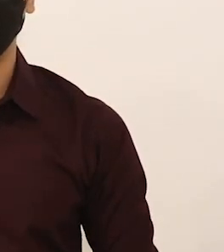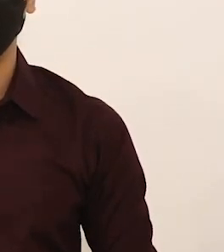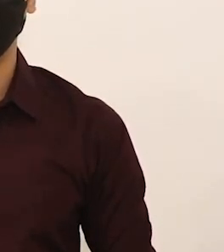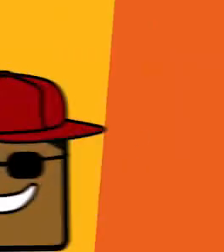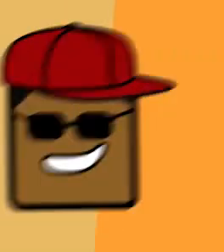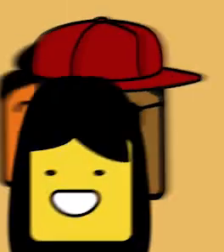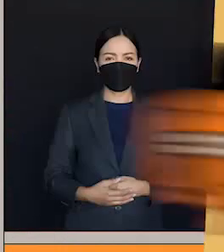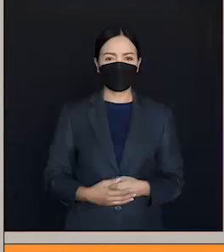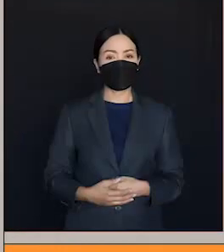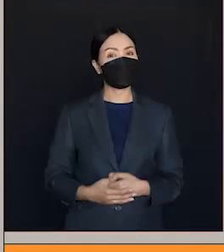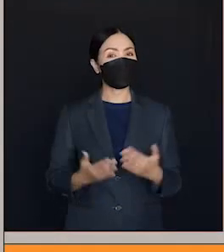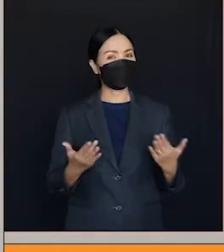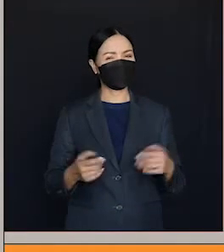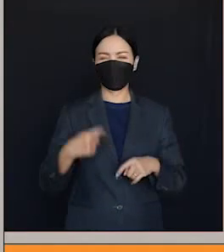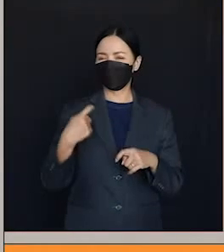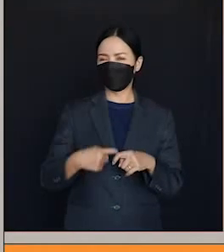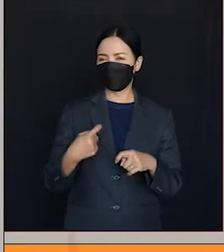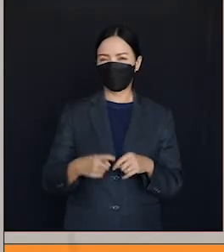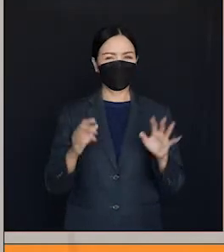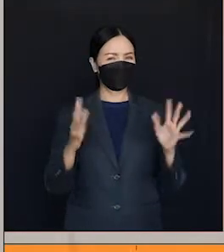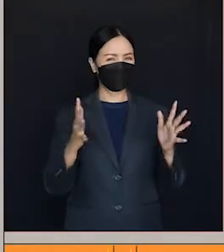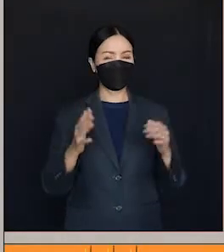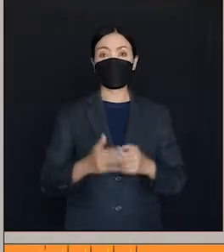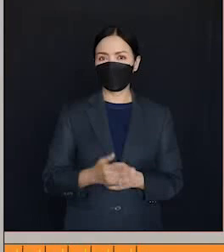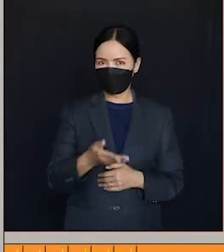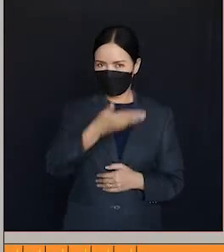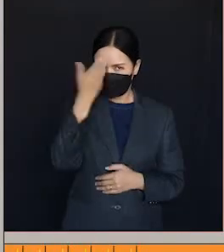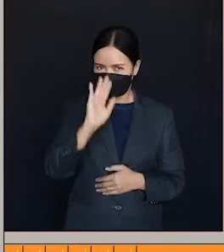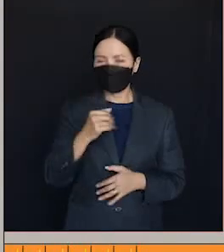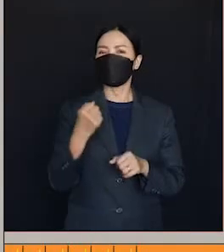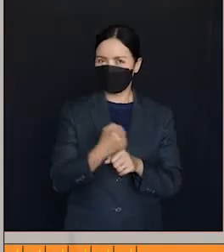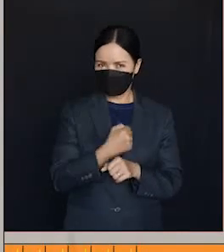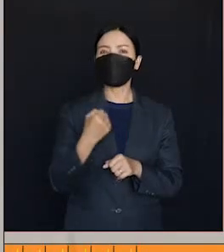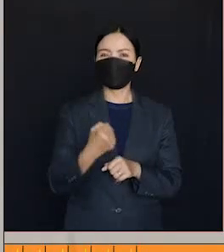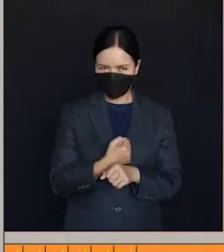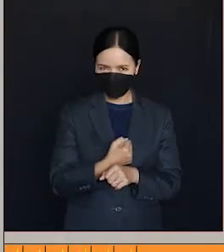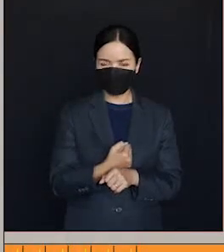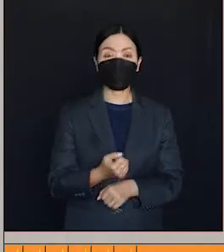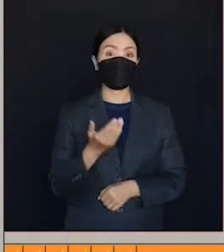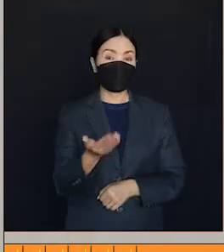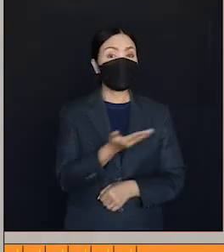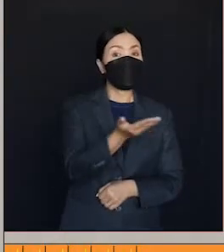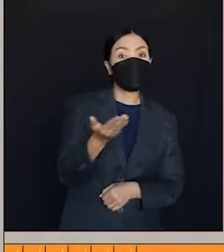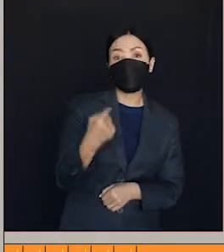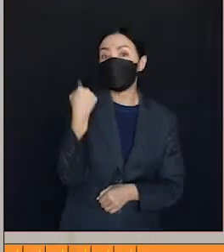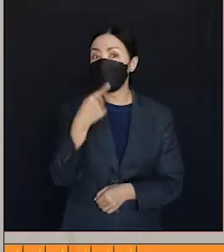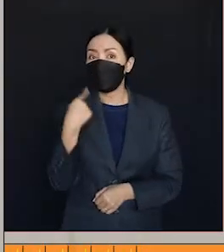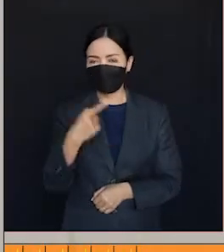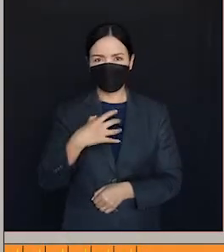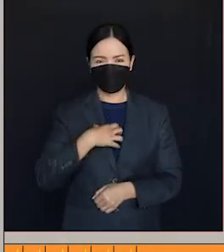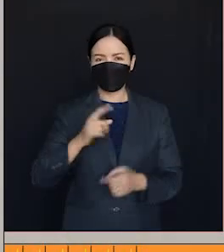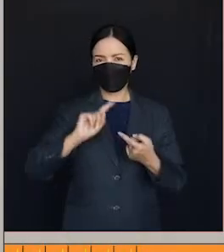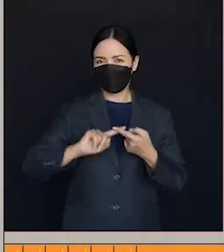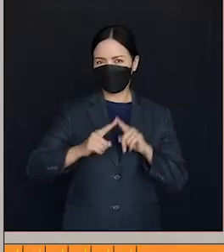ไม่ยากใช่ไหมคะอย่าลืมฝึกกันนะคะ และสำหรับคุณผู้ชมท่านใดนะคะที่อย